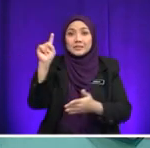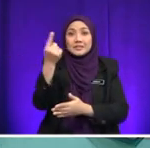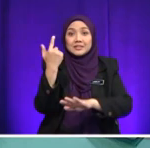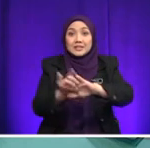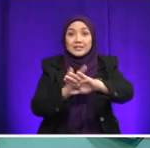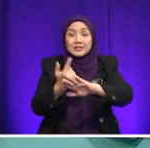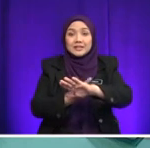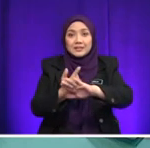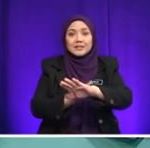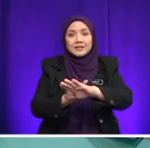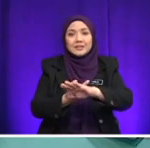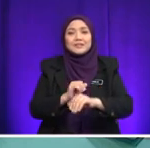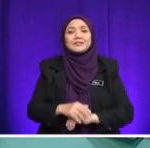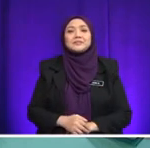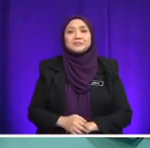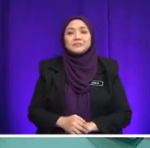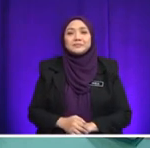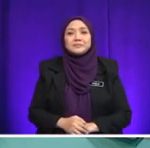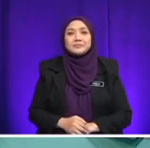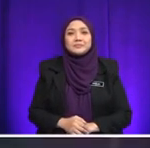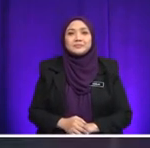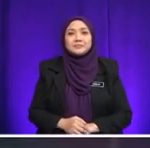inilah nota-nota berkaitan